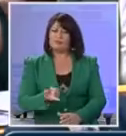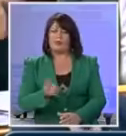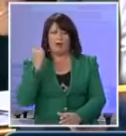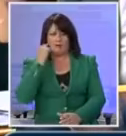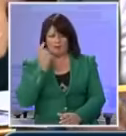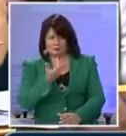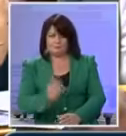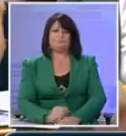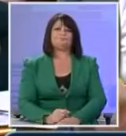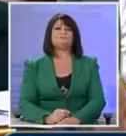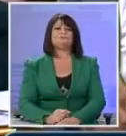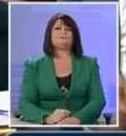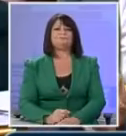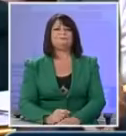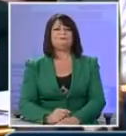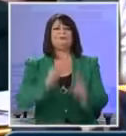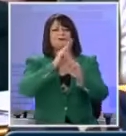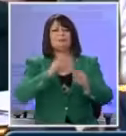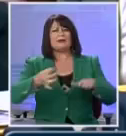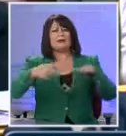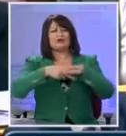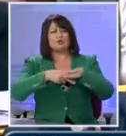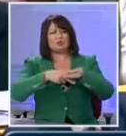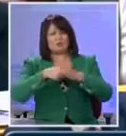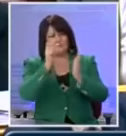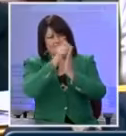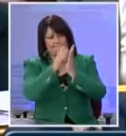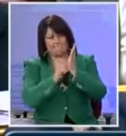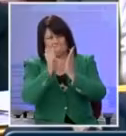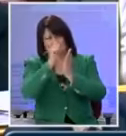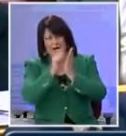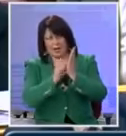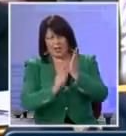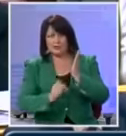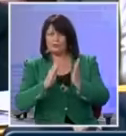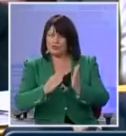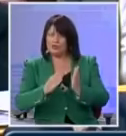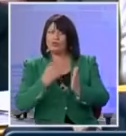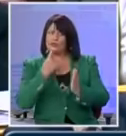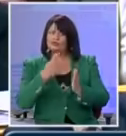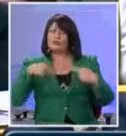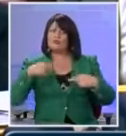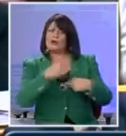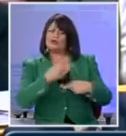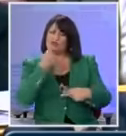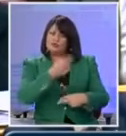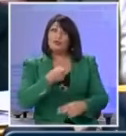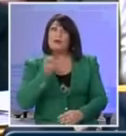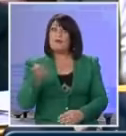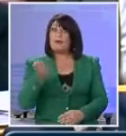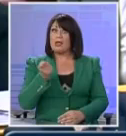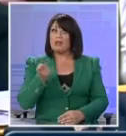σύμφωνα με τον πίνακα που έχω από το διεθνές νομισματικό ταμείο τον οποίον έχετε και εσείς και μπορεί να σας βεβαιώσουν οι υπουργοί το χρέος